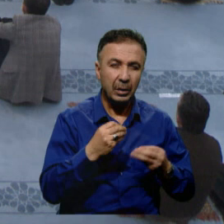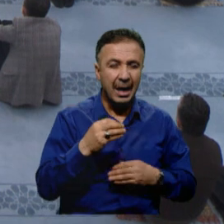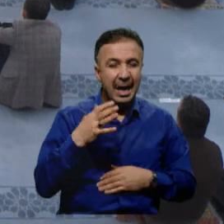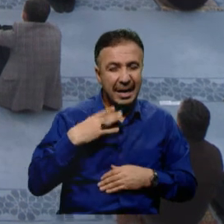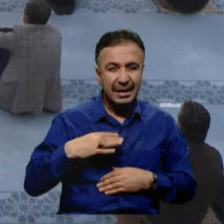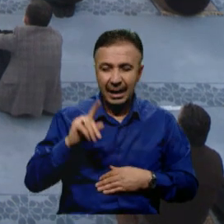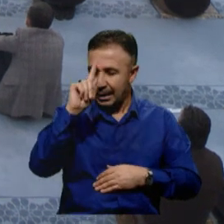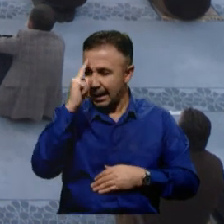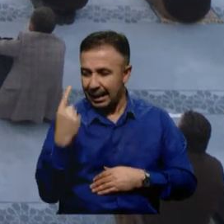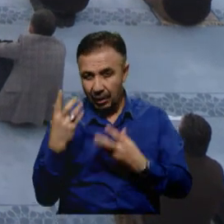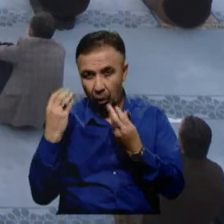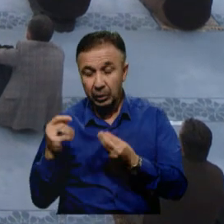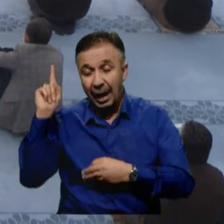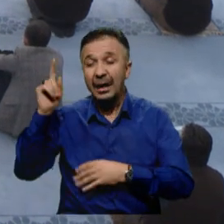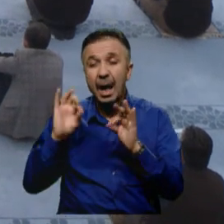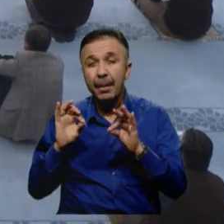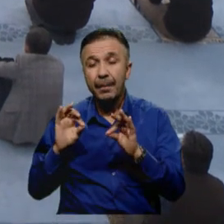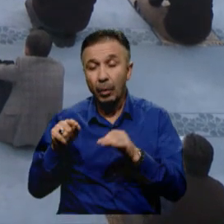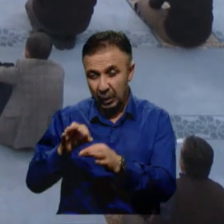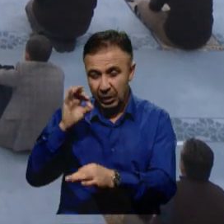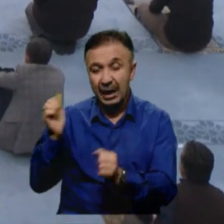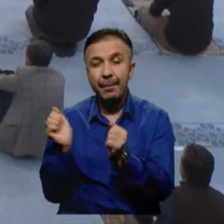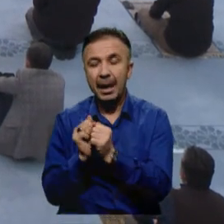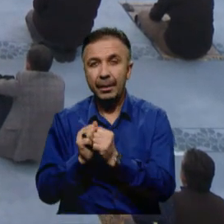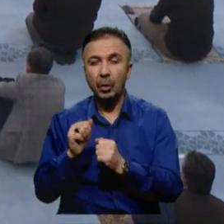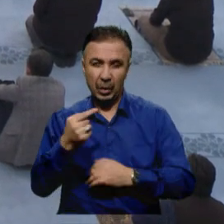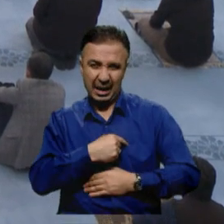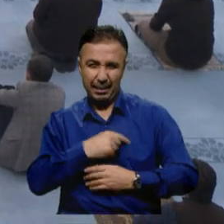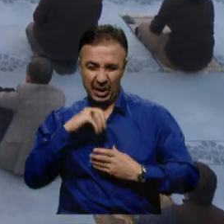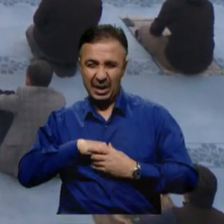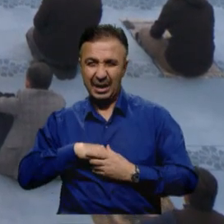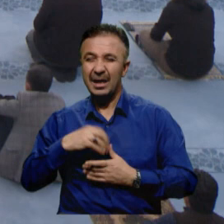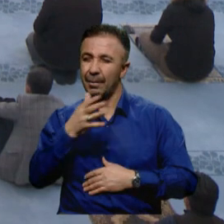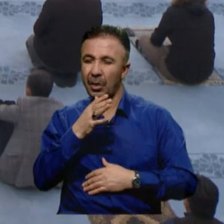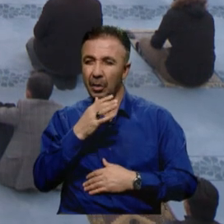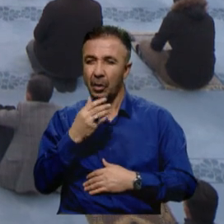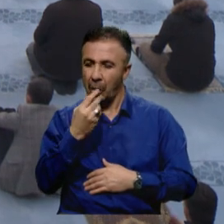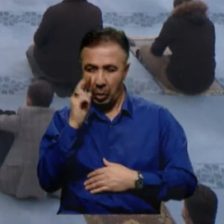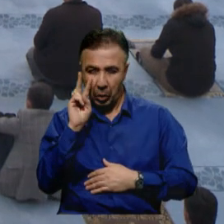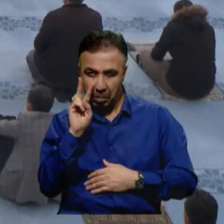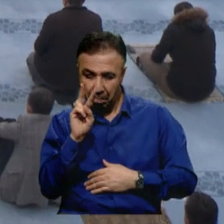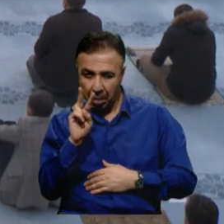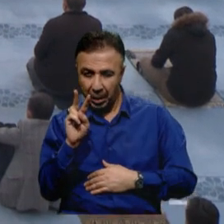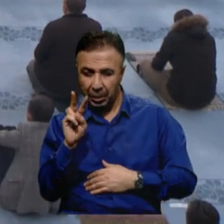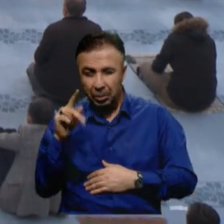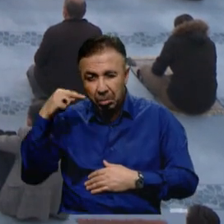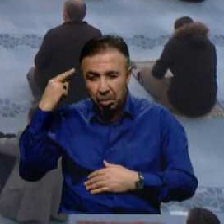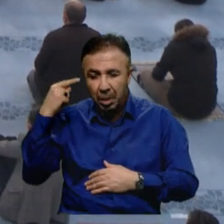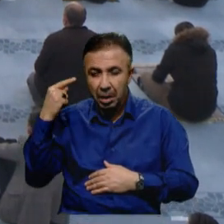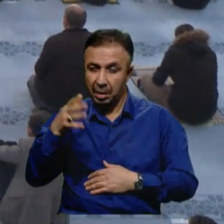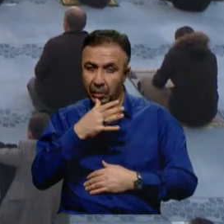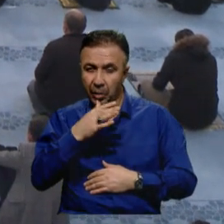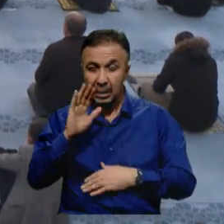onunla beraber. Onun kalbinden geçenleri biliyor, gözlerinin bakışının arkasındaki niyeti biliyor,